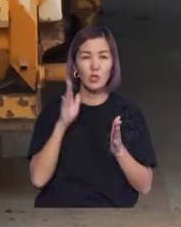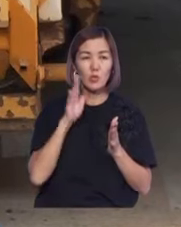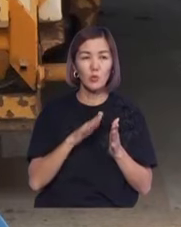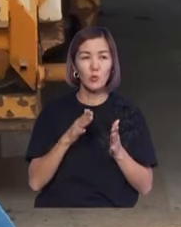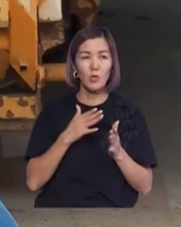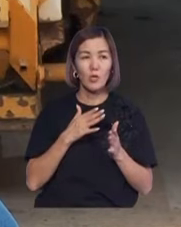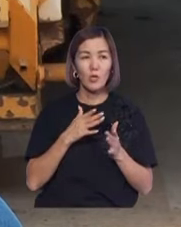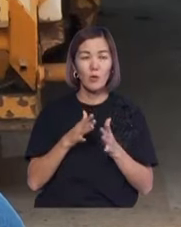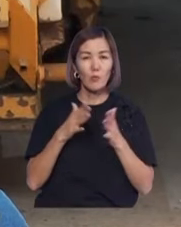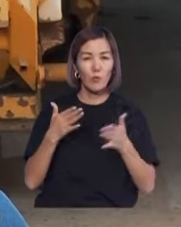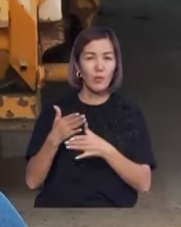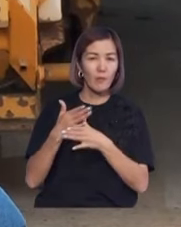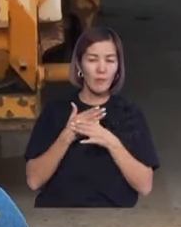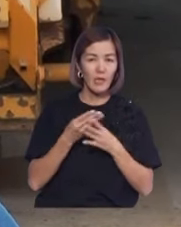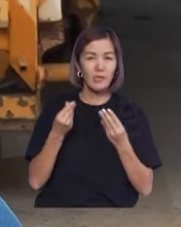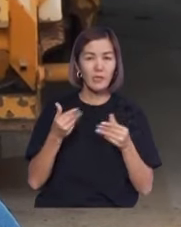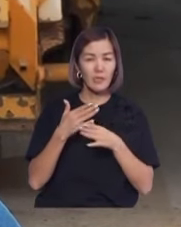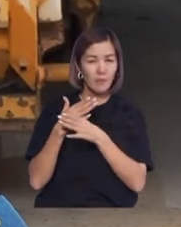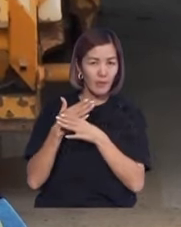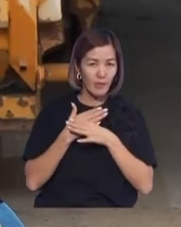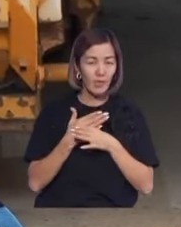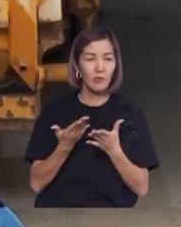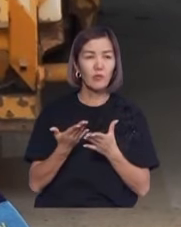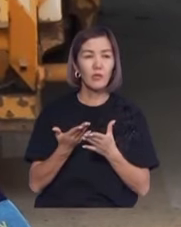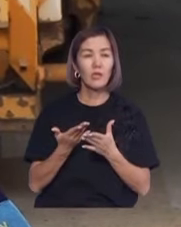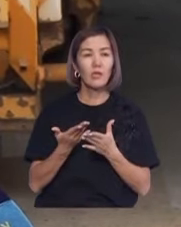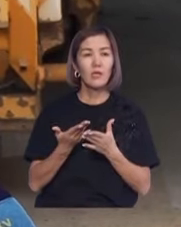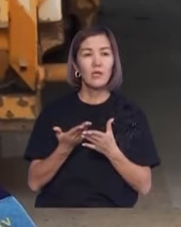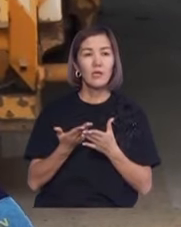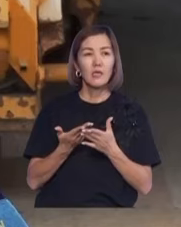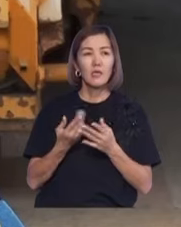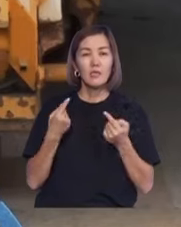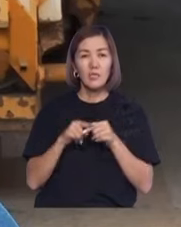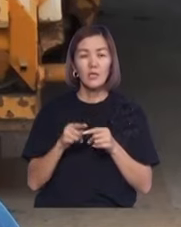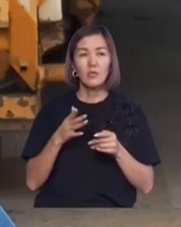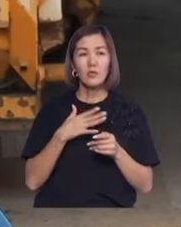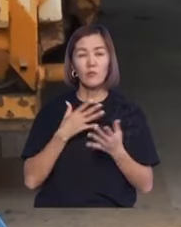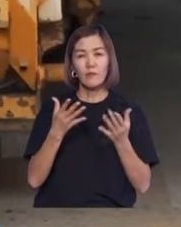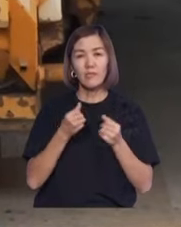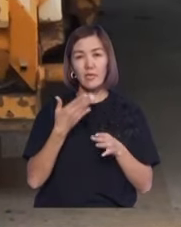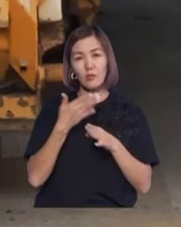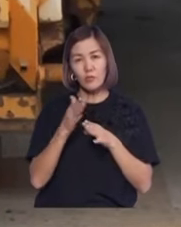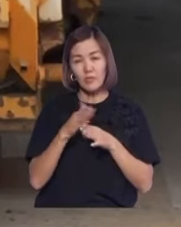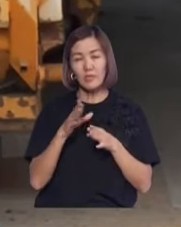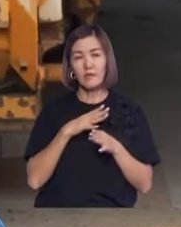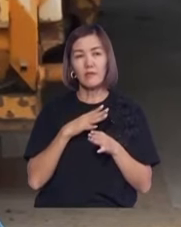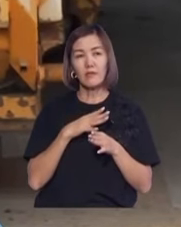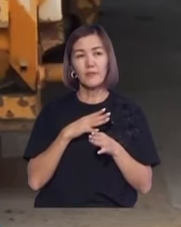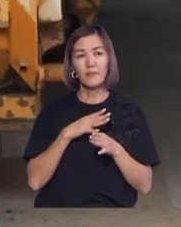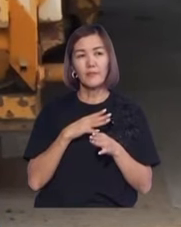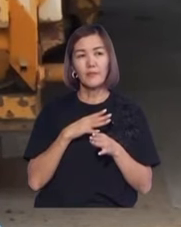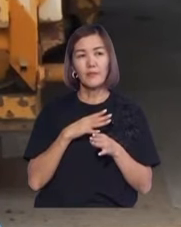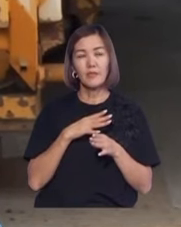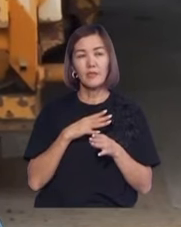нам помогают, финансируют, финансами помогают. Потом технику мы у них взяли, субсидированную. Субсидии во